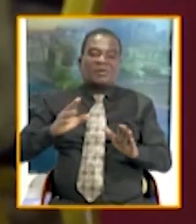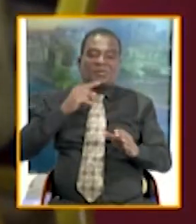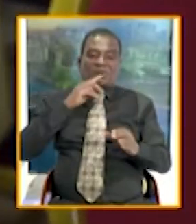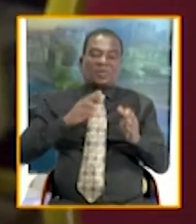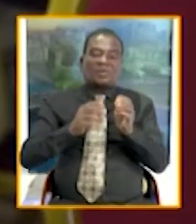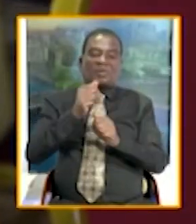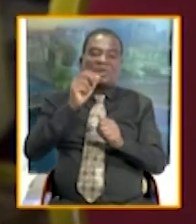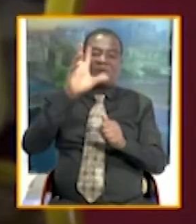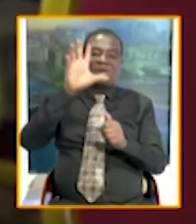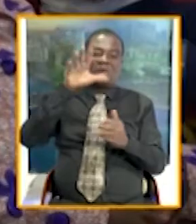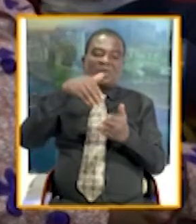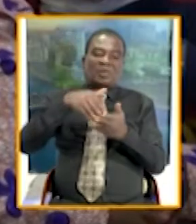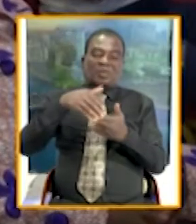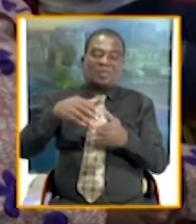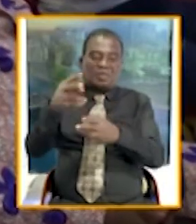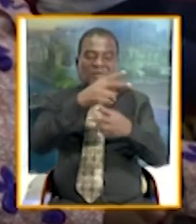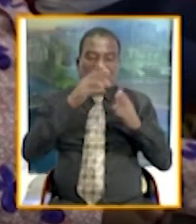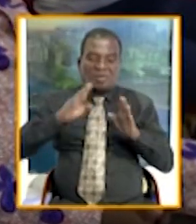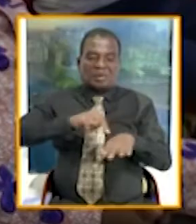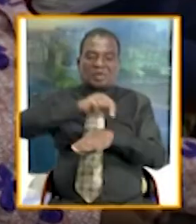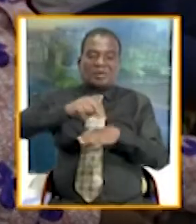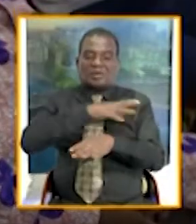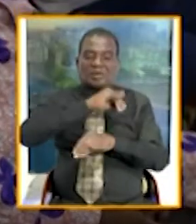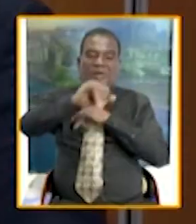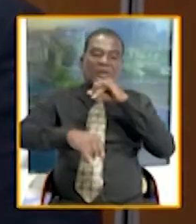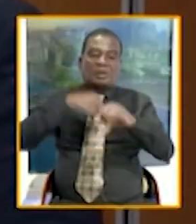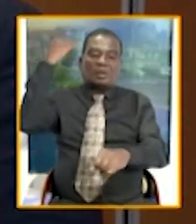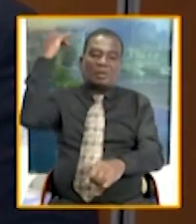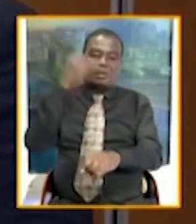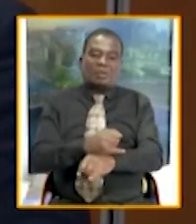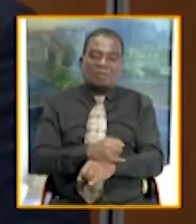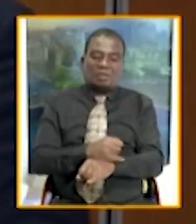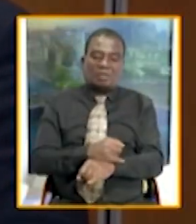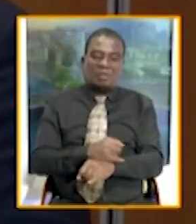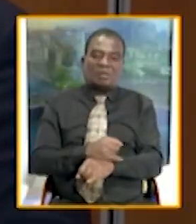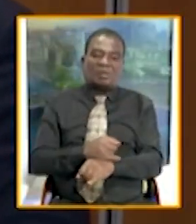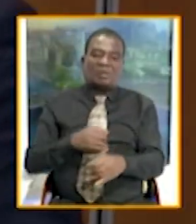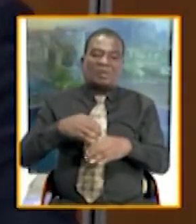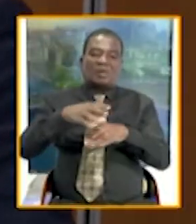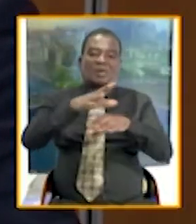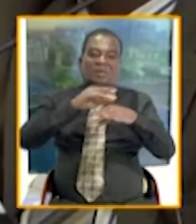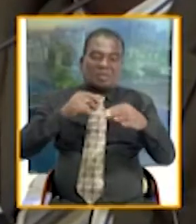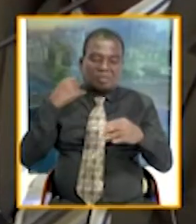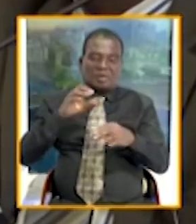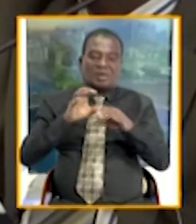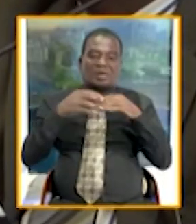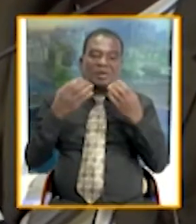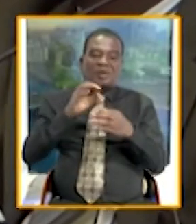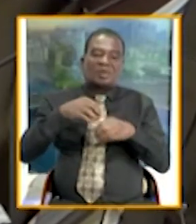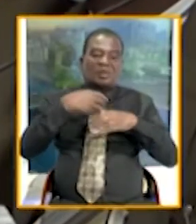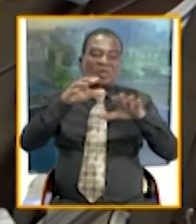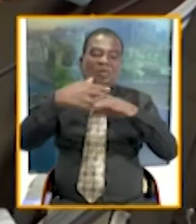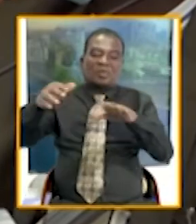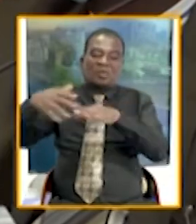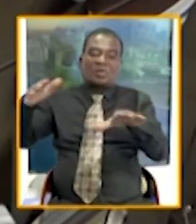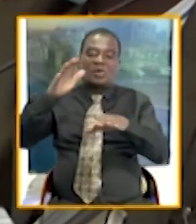plus de 7000 observateurs nationaux et internationaux accrédités par la CEI qui seront déployés